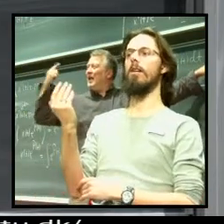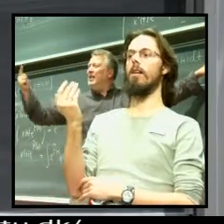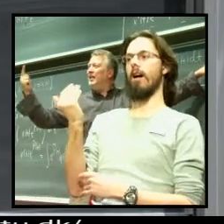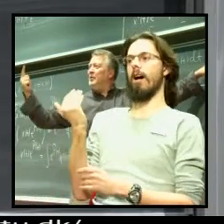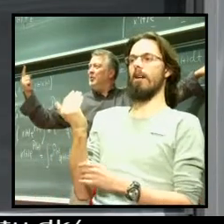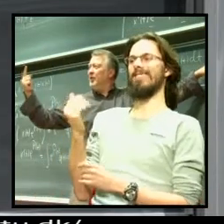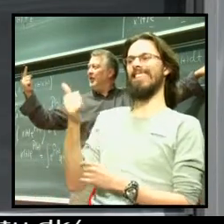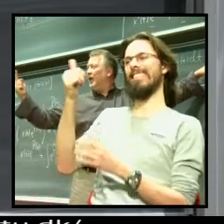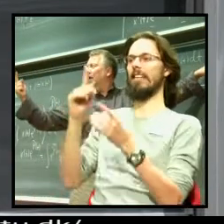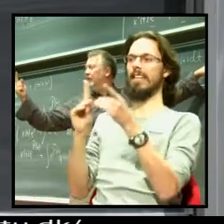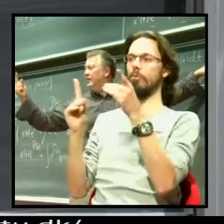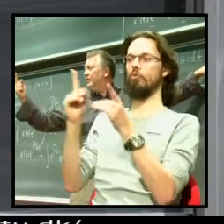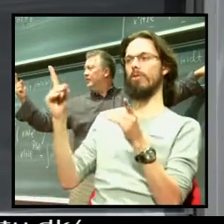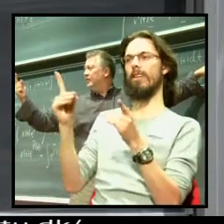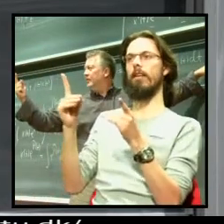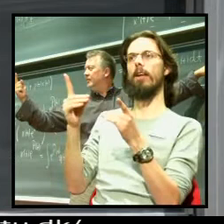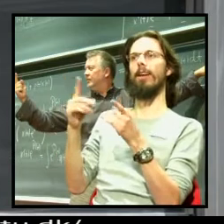en endimensionel kerne.